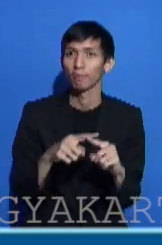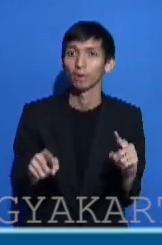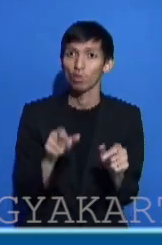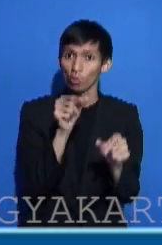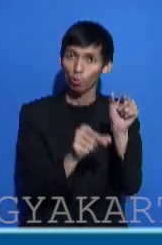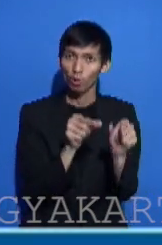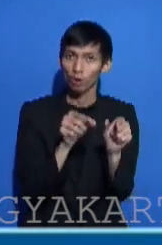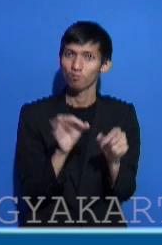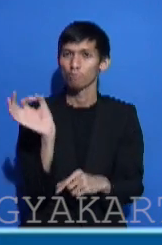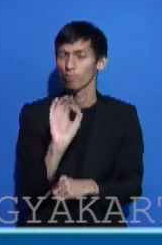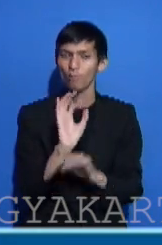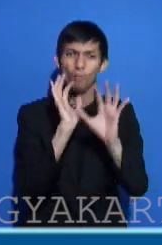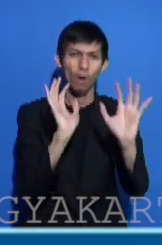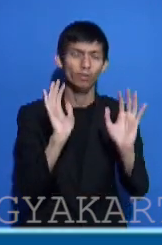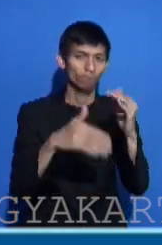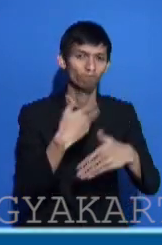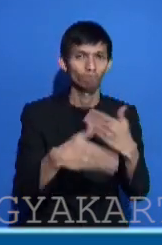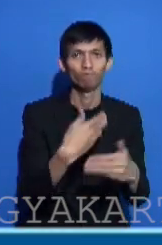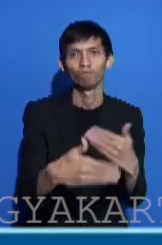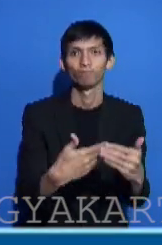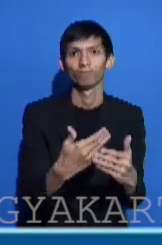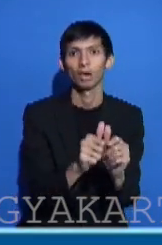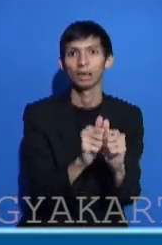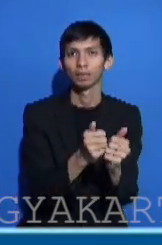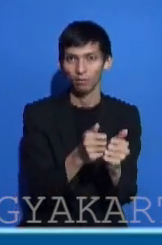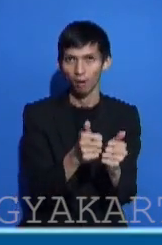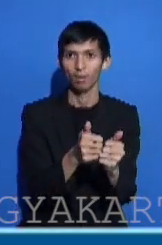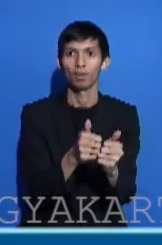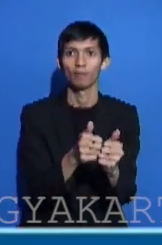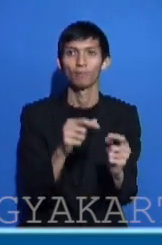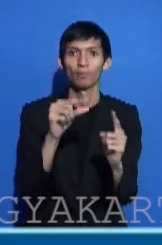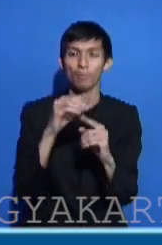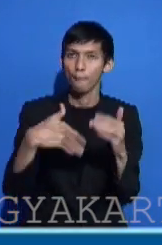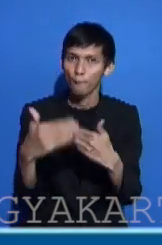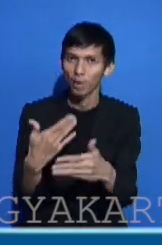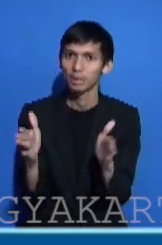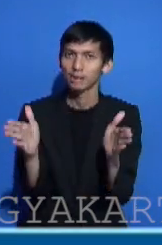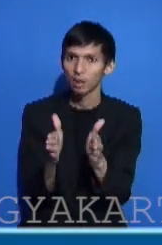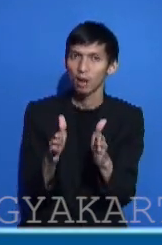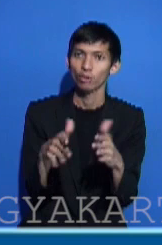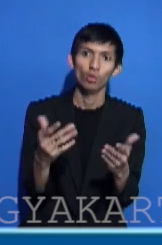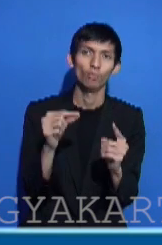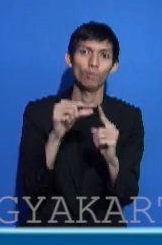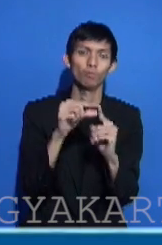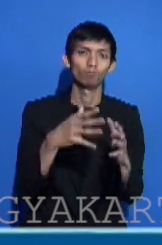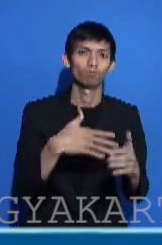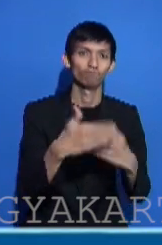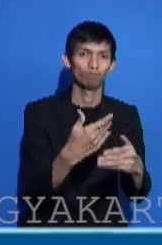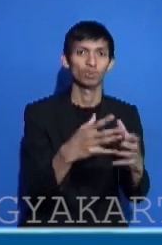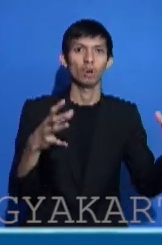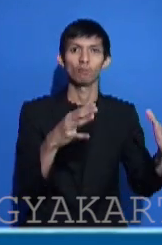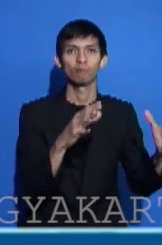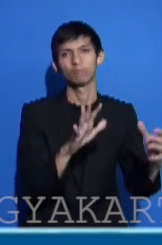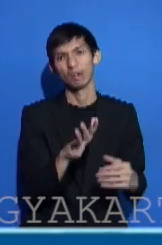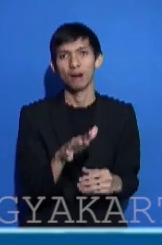hasil panen kacang Kandis kala industri Alit meliputi ni Ageng kacang Amazon kalau petanaman Engkang Kampil